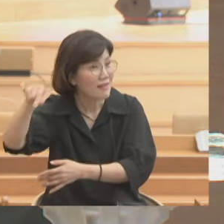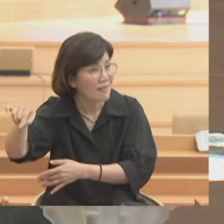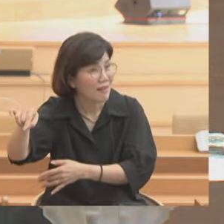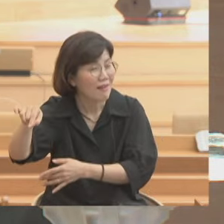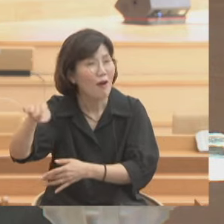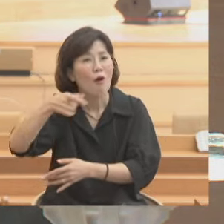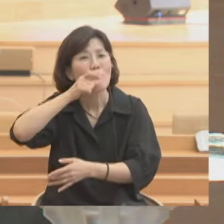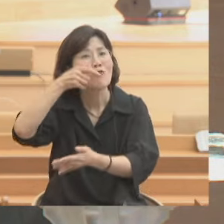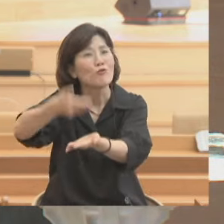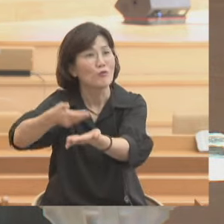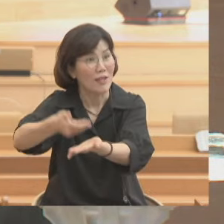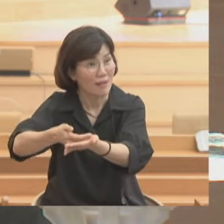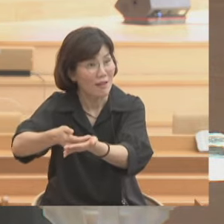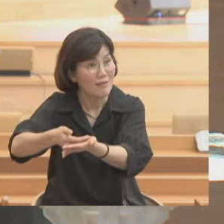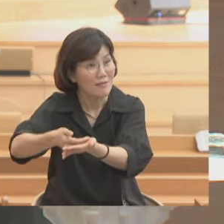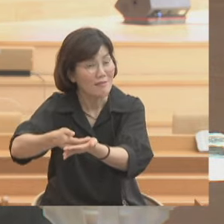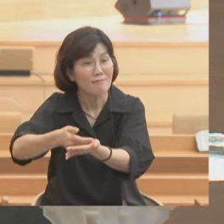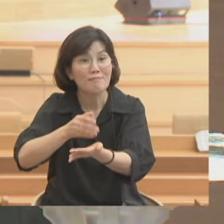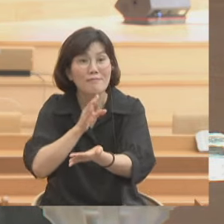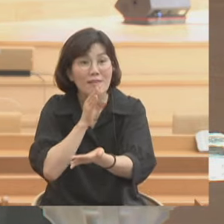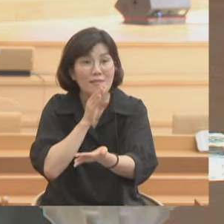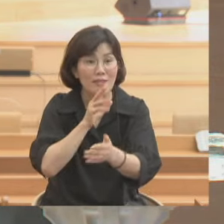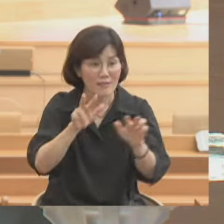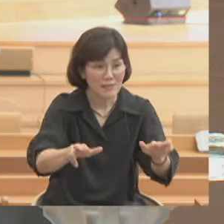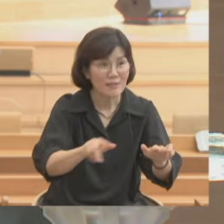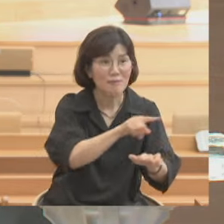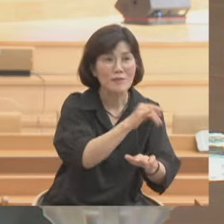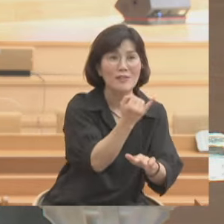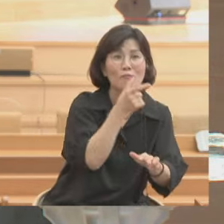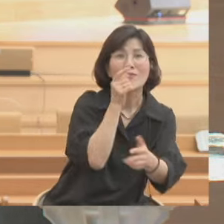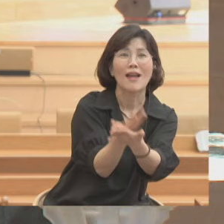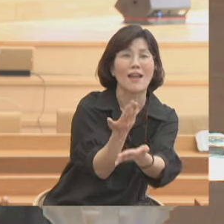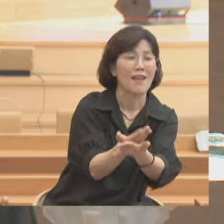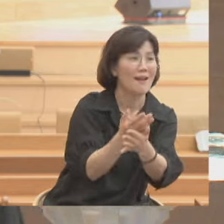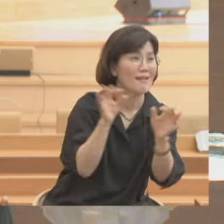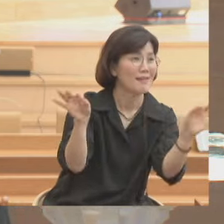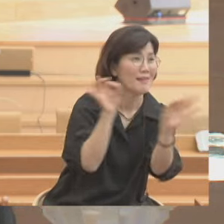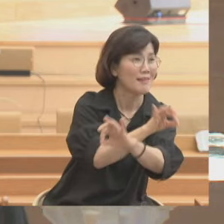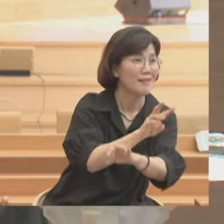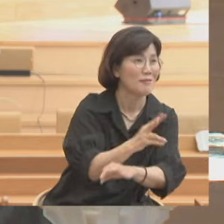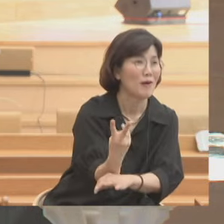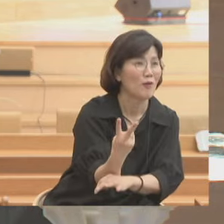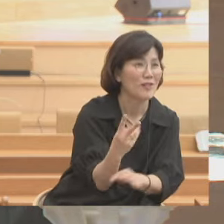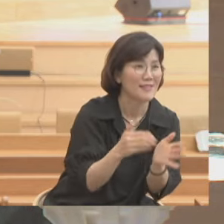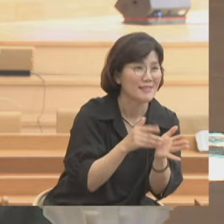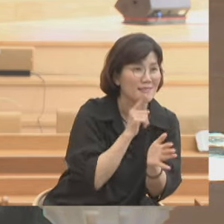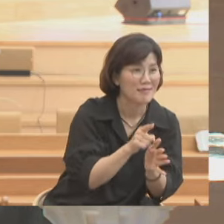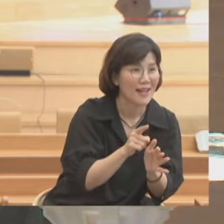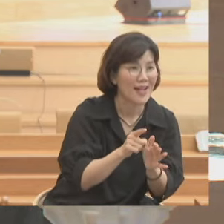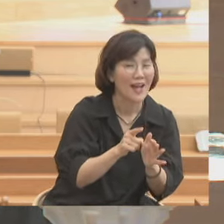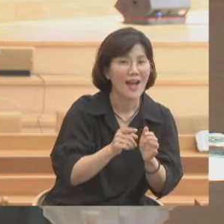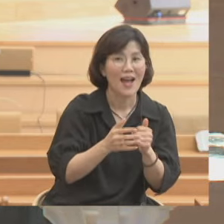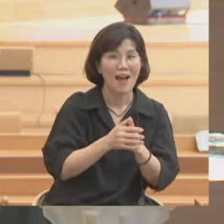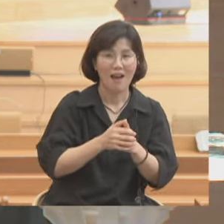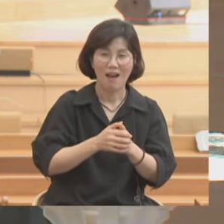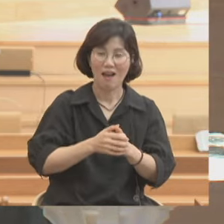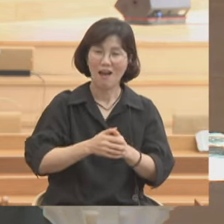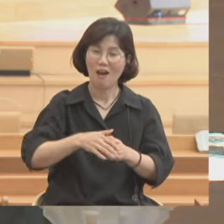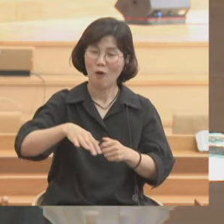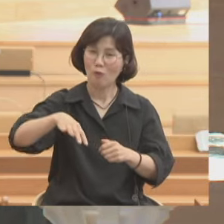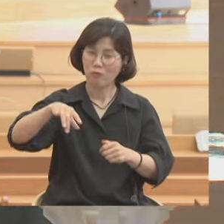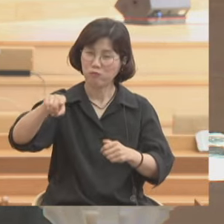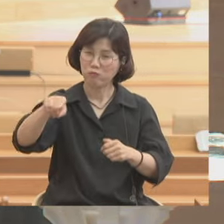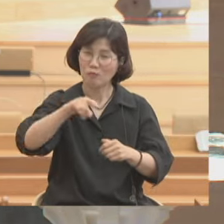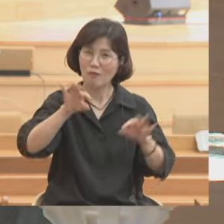물을 구하는 사람이 물을 공급하는 사람으로 바뀌었어요. 물을 줄수 있던 공급자가 물을 수요하는